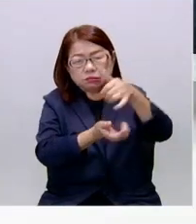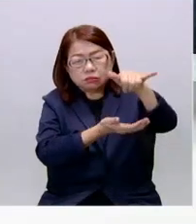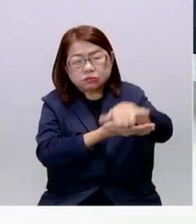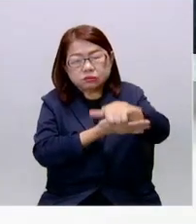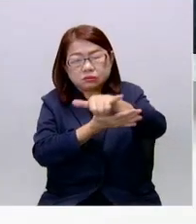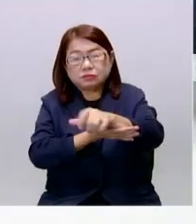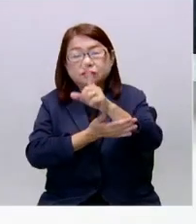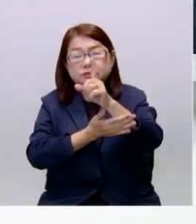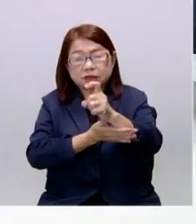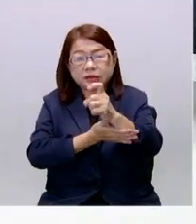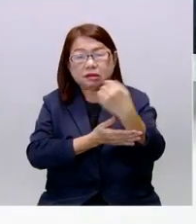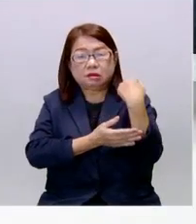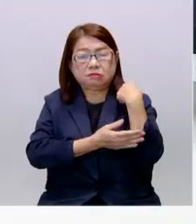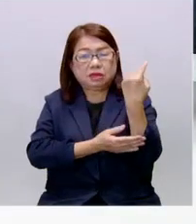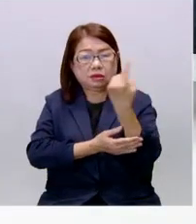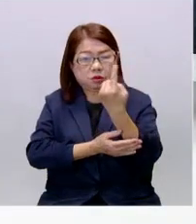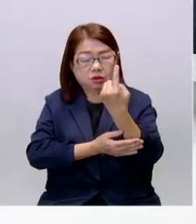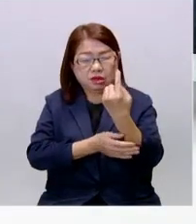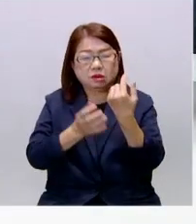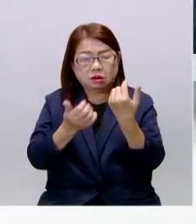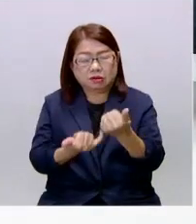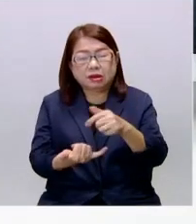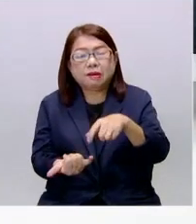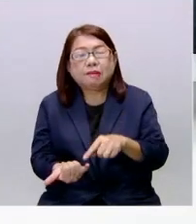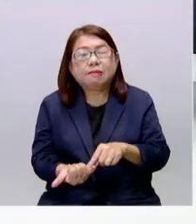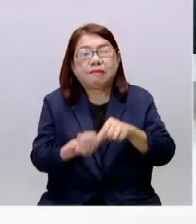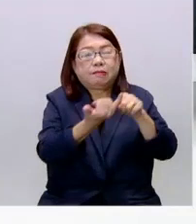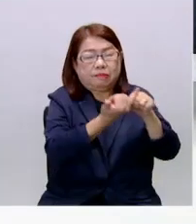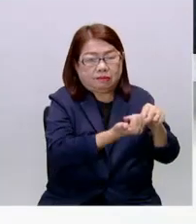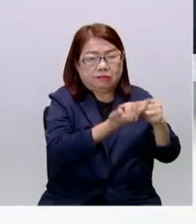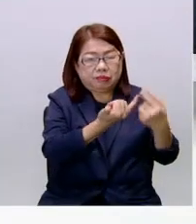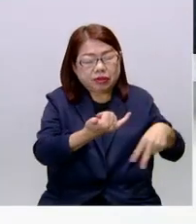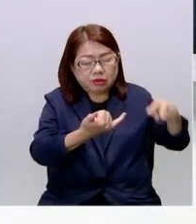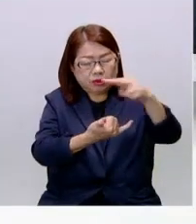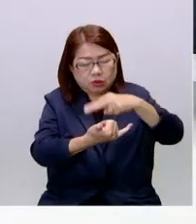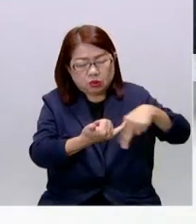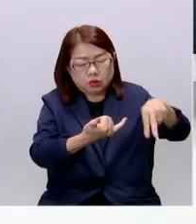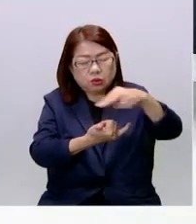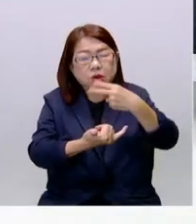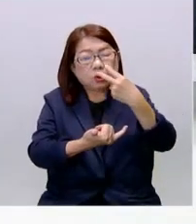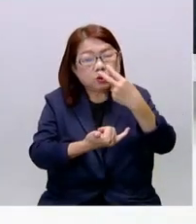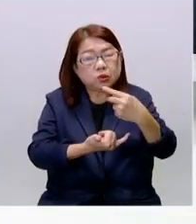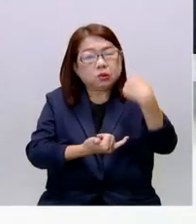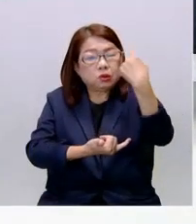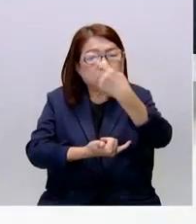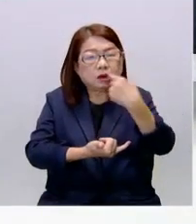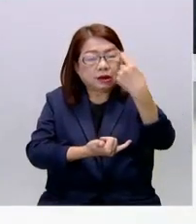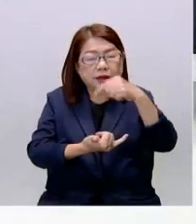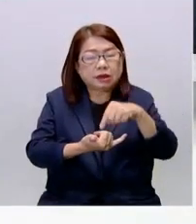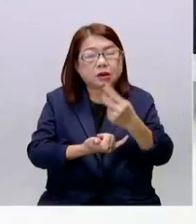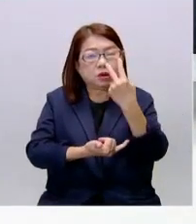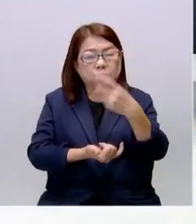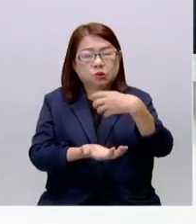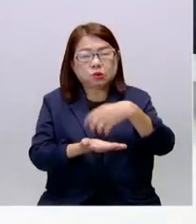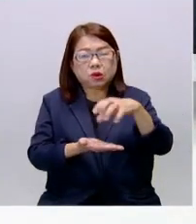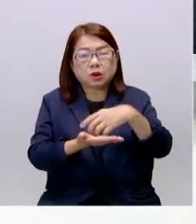พิ่ม1คนด้วยกันนะคะก็มีการนำขึ้นฝั่งเพื่อพิสูจน์อัตลักษณ์บุคคลกันต่อไปนะคะติดตามจากรายงาน